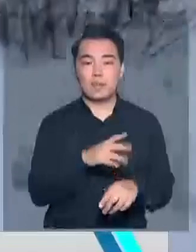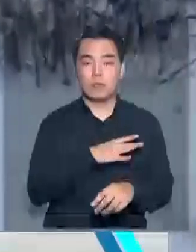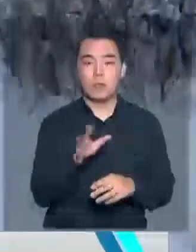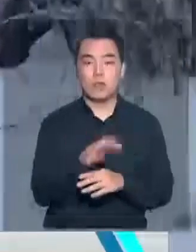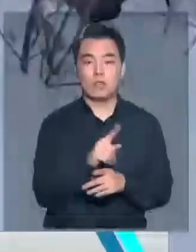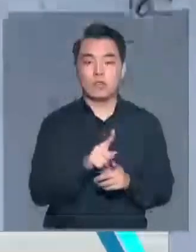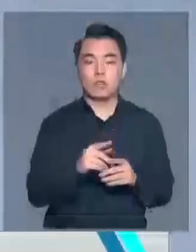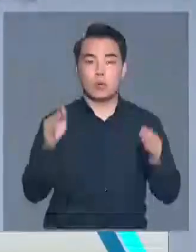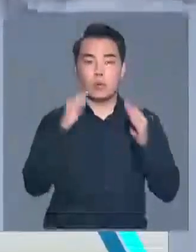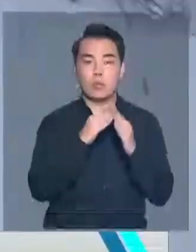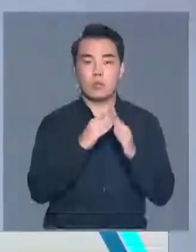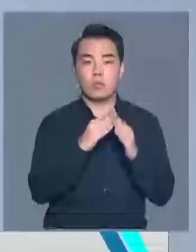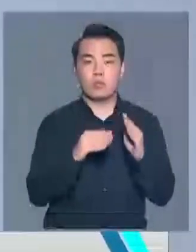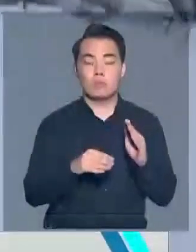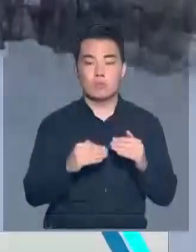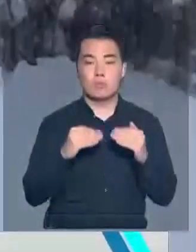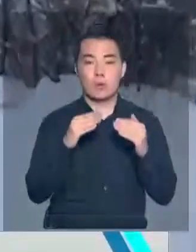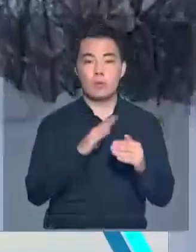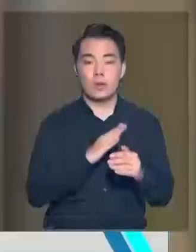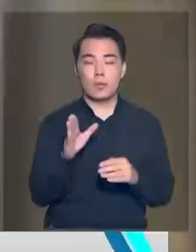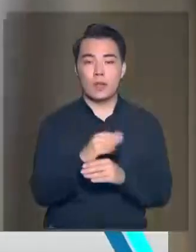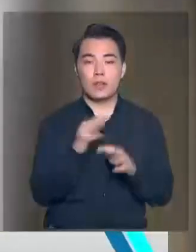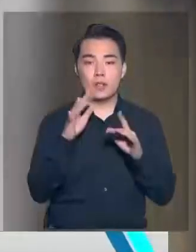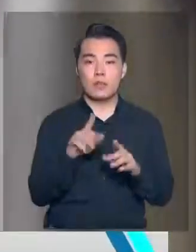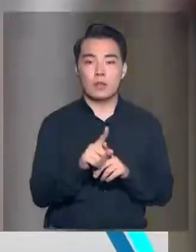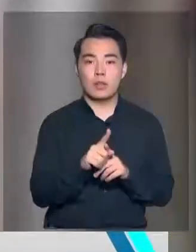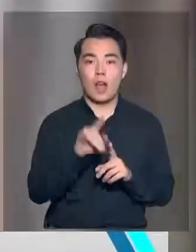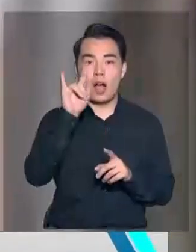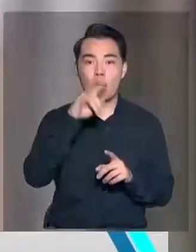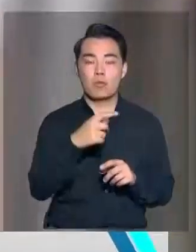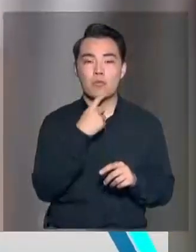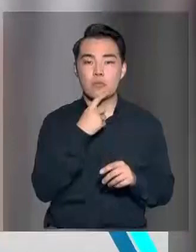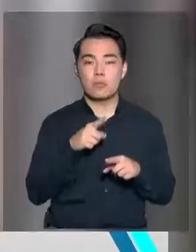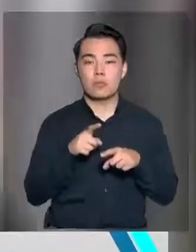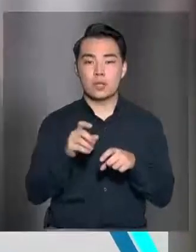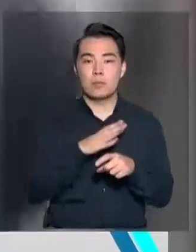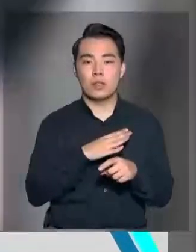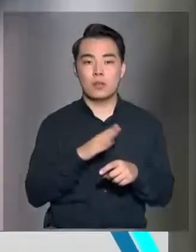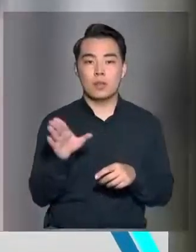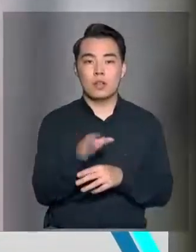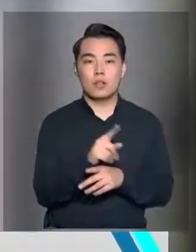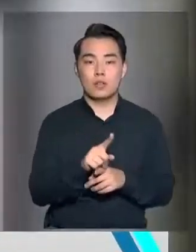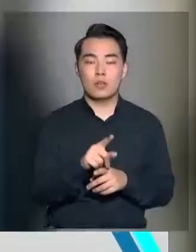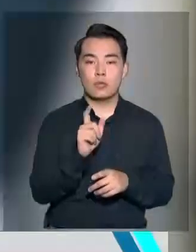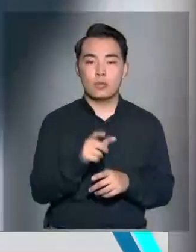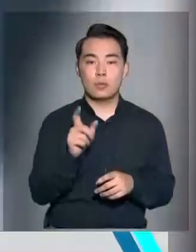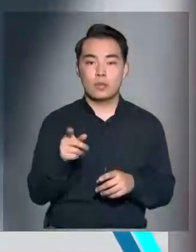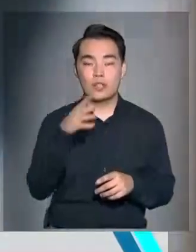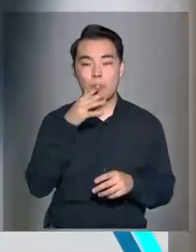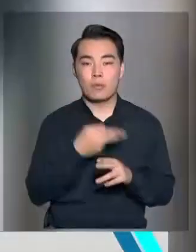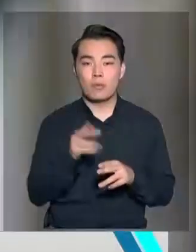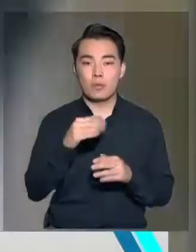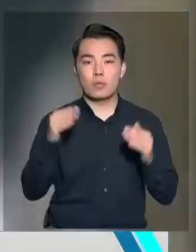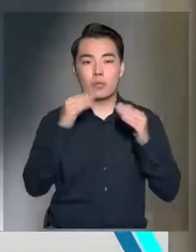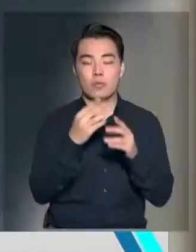мекендегі үйлердің шатырына дейін жеткен. Салдарынан тұрғындар далаға терезеден әрең шыққан. Тіпті үй жануарларының бойы қардан көрінбей кеткен